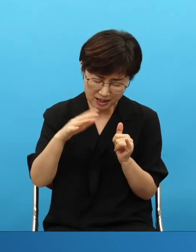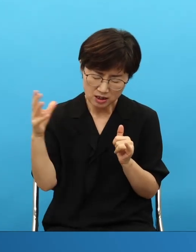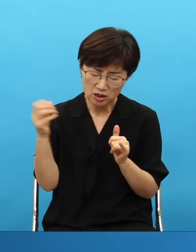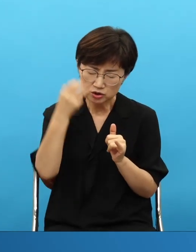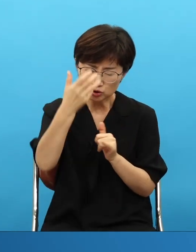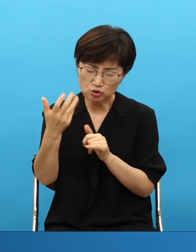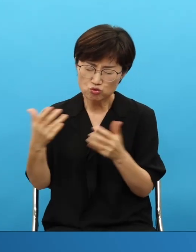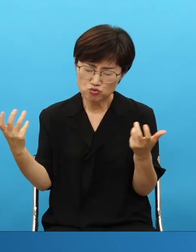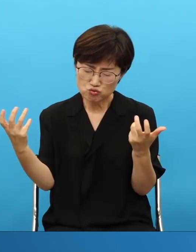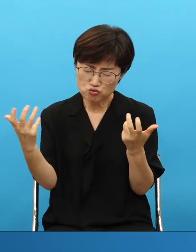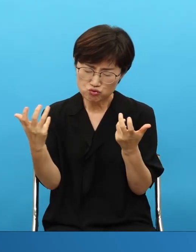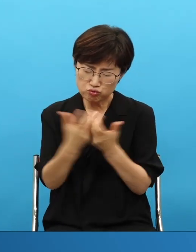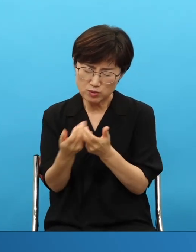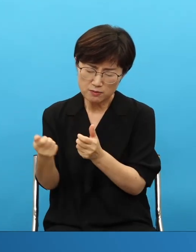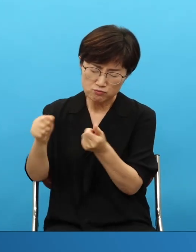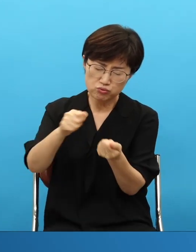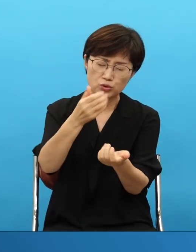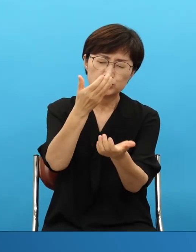부어